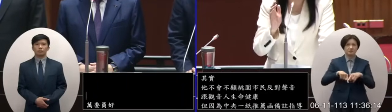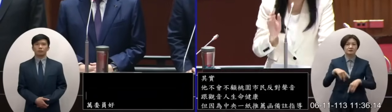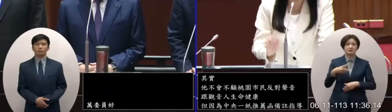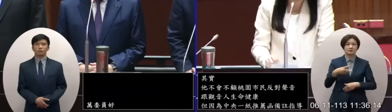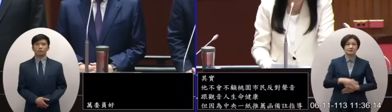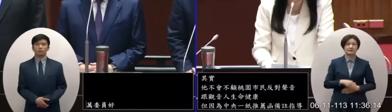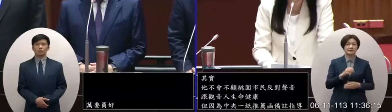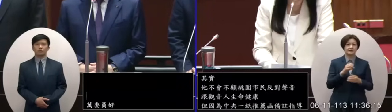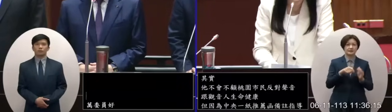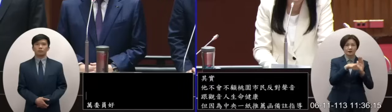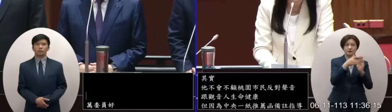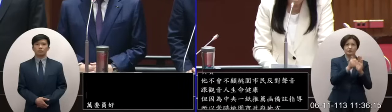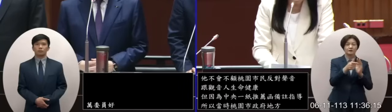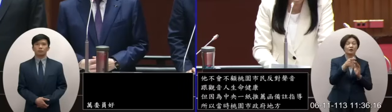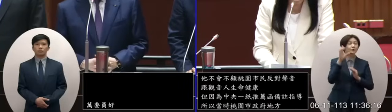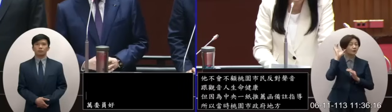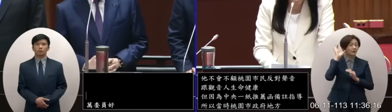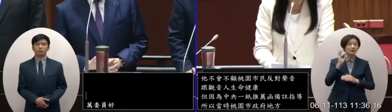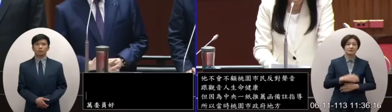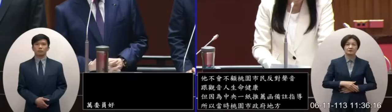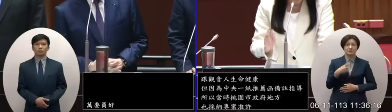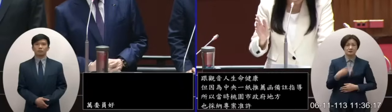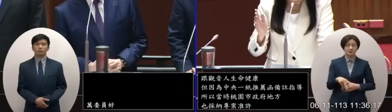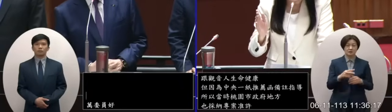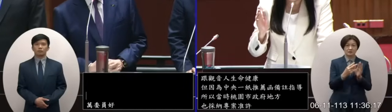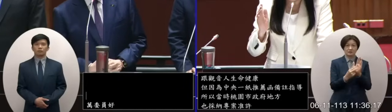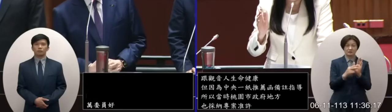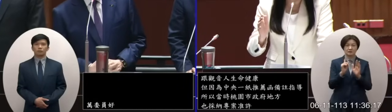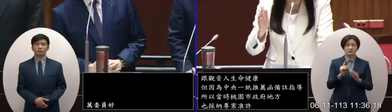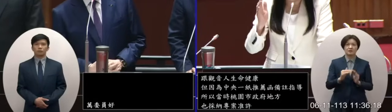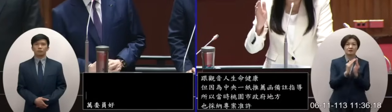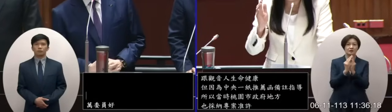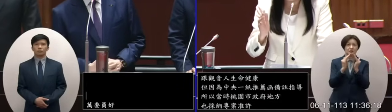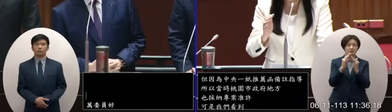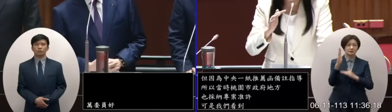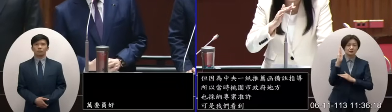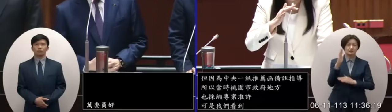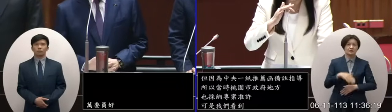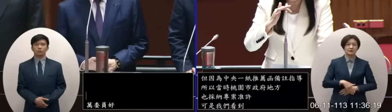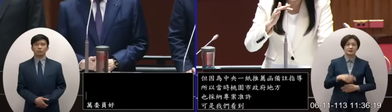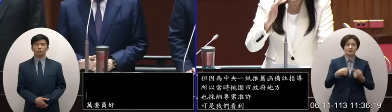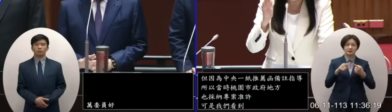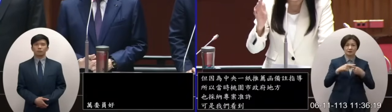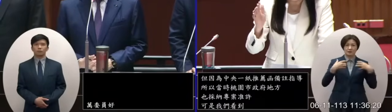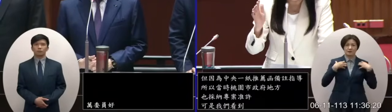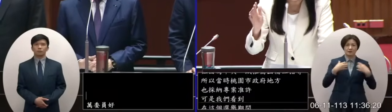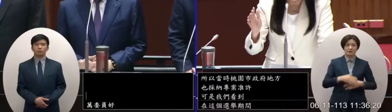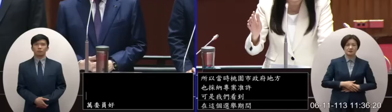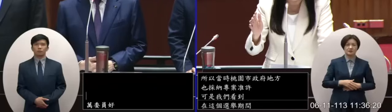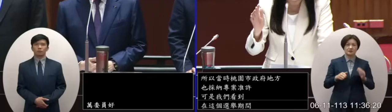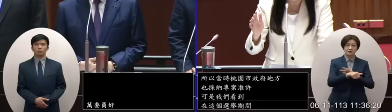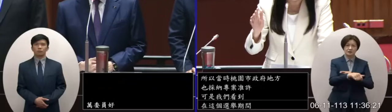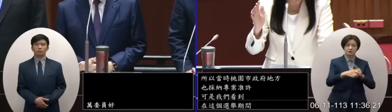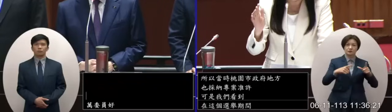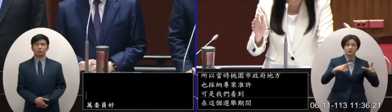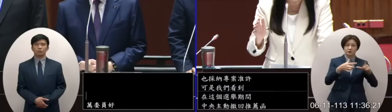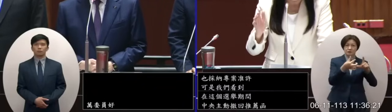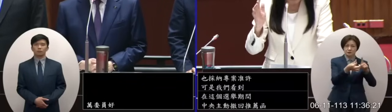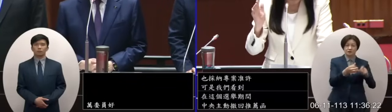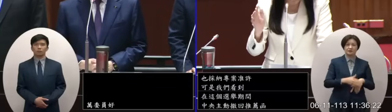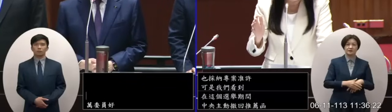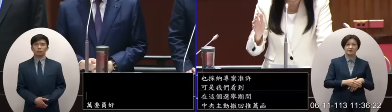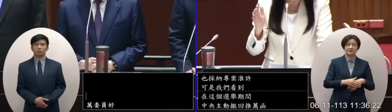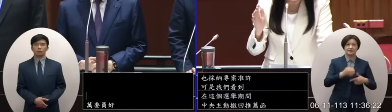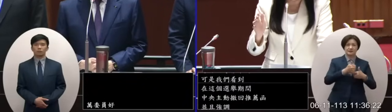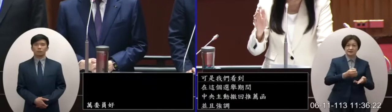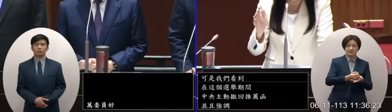调，请这个院长稍微听一下并且还强调，请桃园市政府本于权责，就进入园区的许可、建造、使照